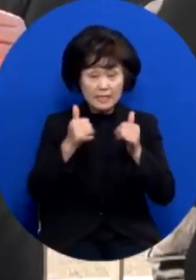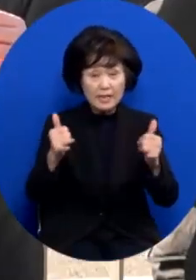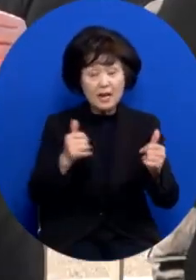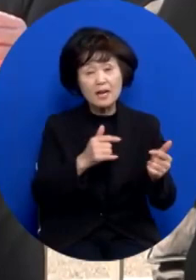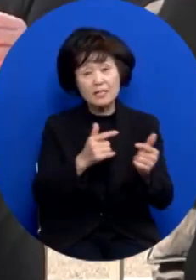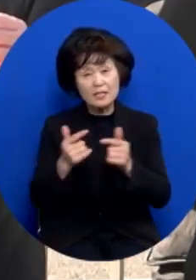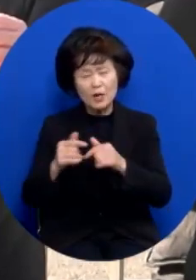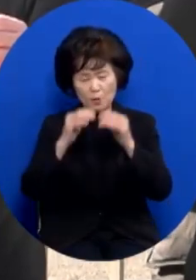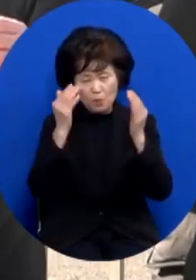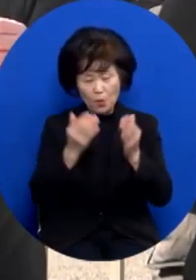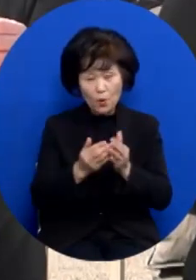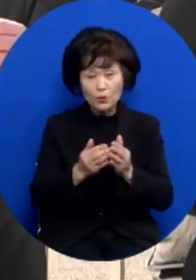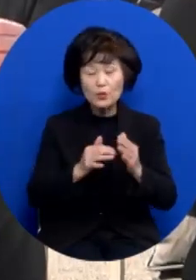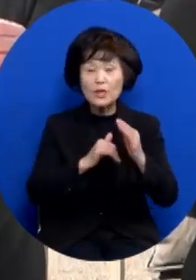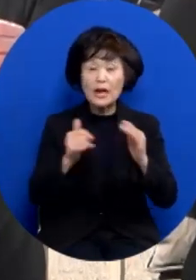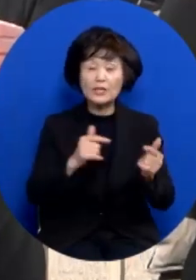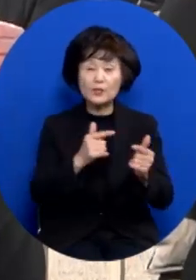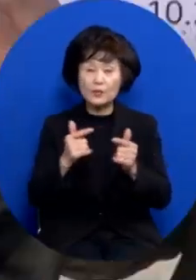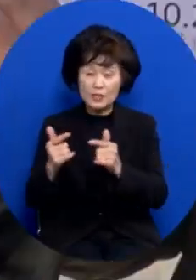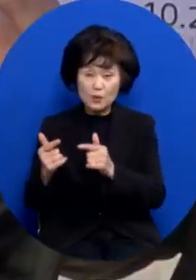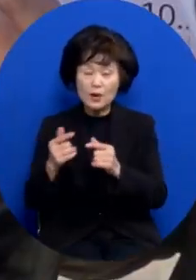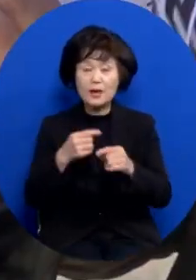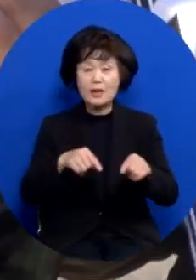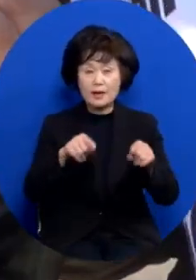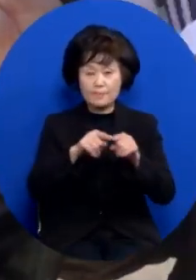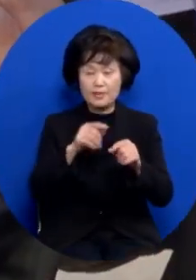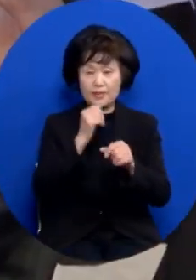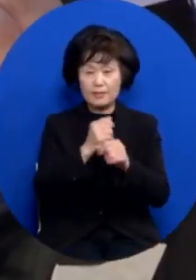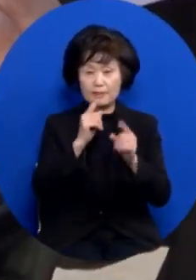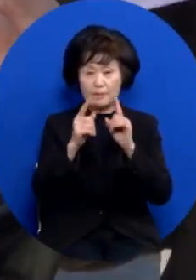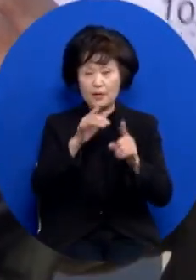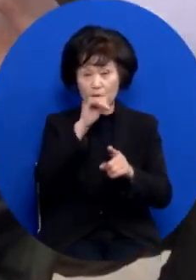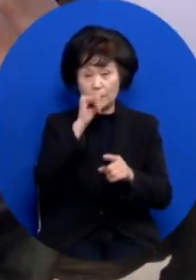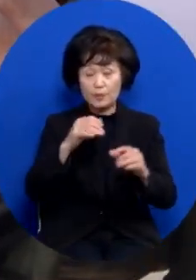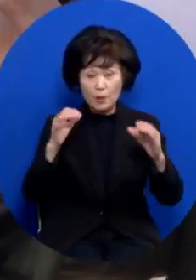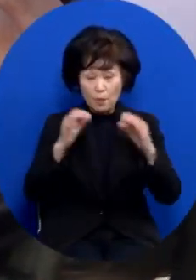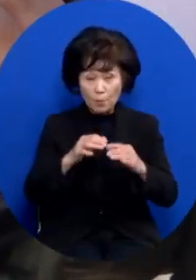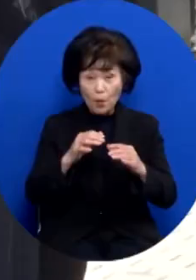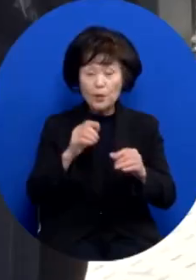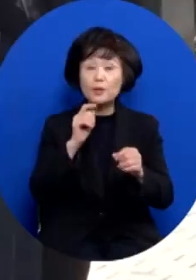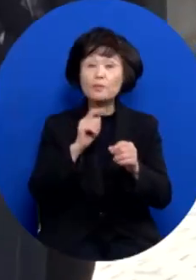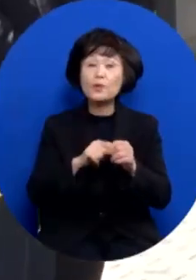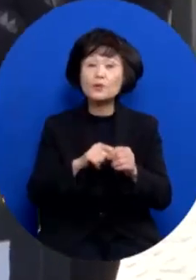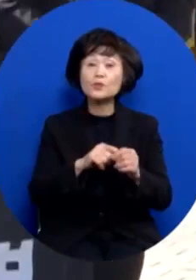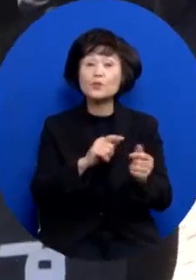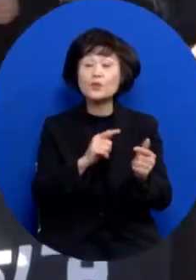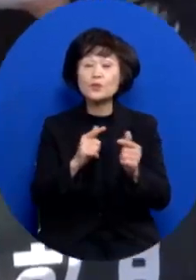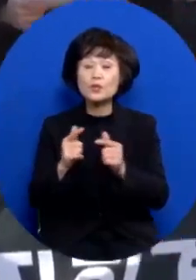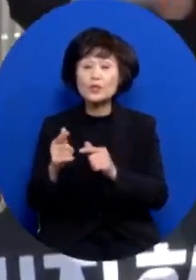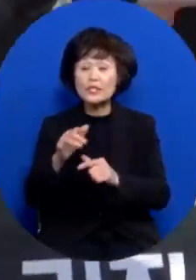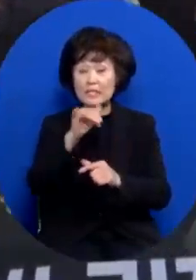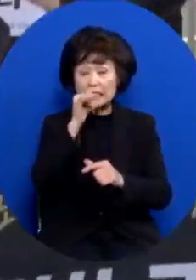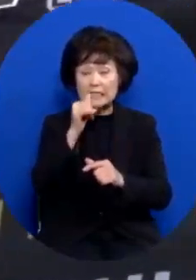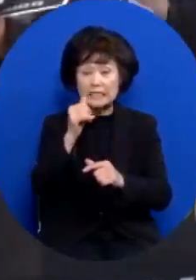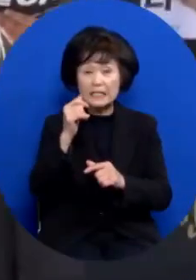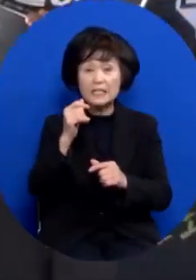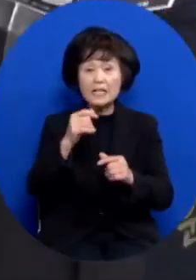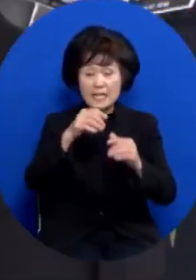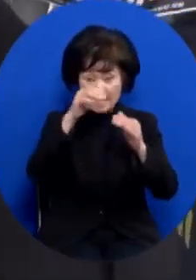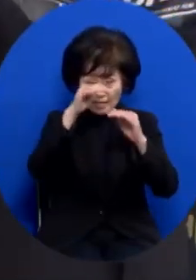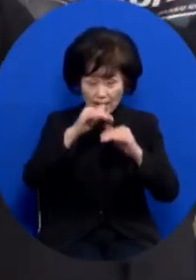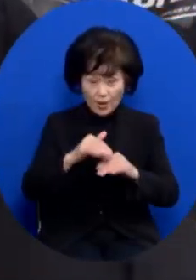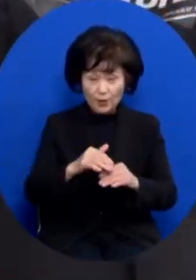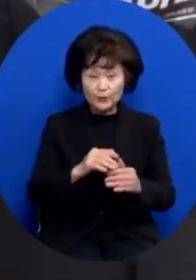바란다며 참사 유가족과 끝까지 함께하겠다고 밝혔습니다. 이어 모임 취지와 목표가 담긴 의견서를